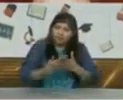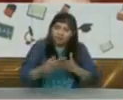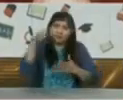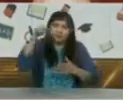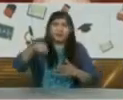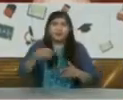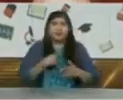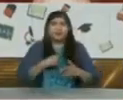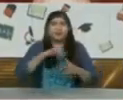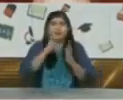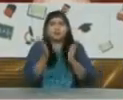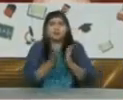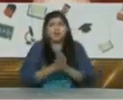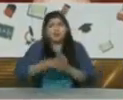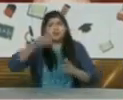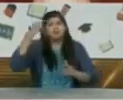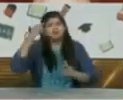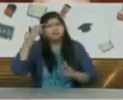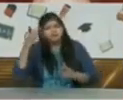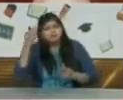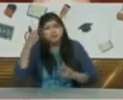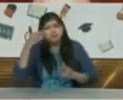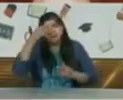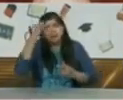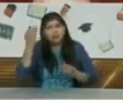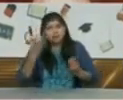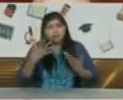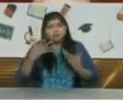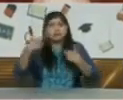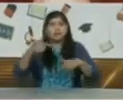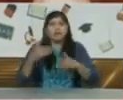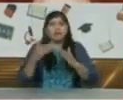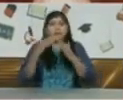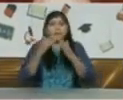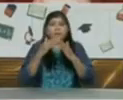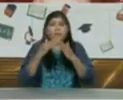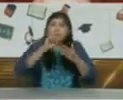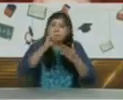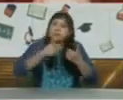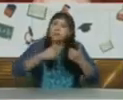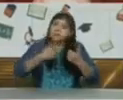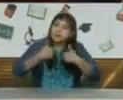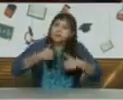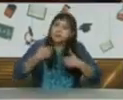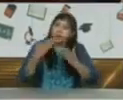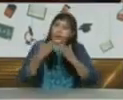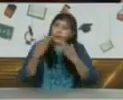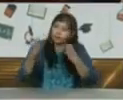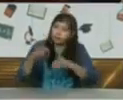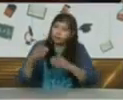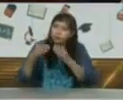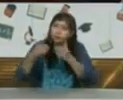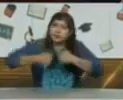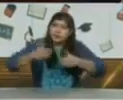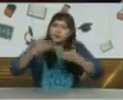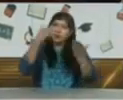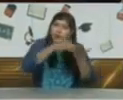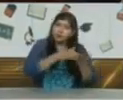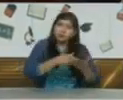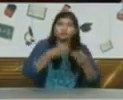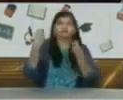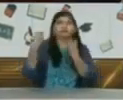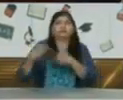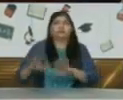अपनी सारी टेंशन परीक्षा हॉल के बाहर छोड़कर जाना चाहिए, और आपको ये भी सोचना